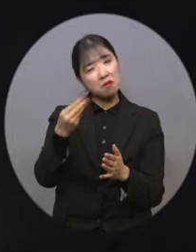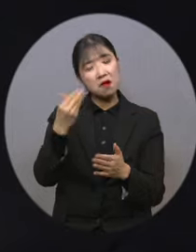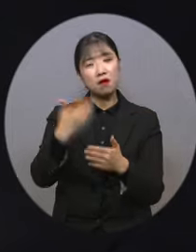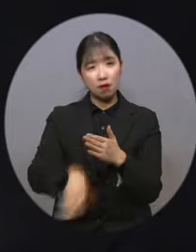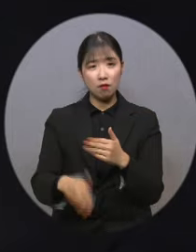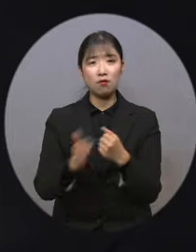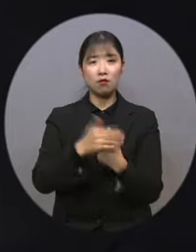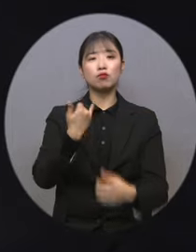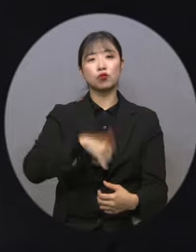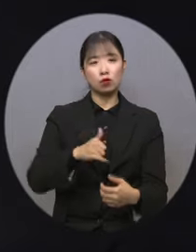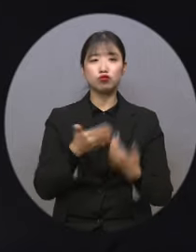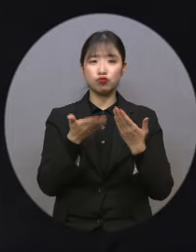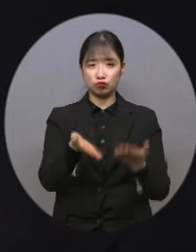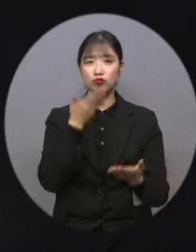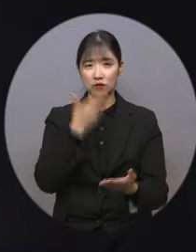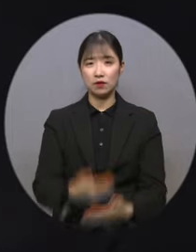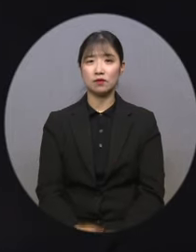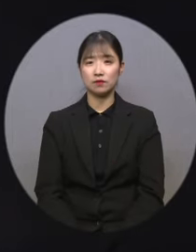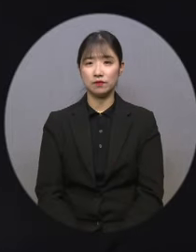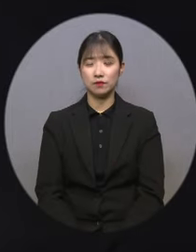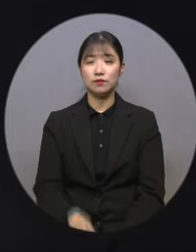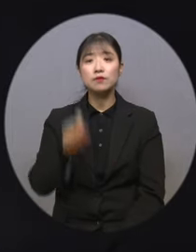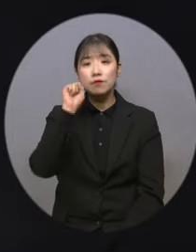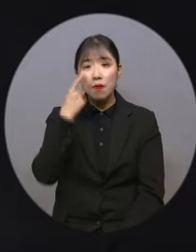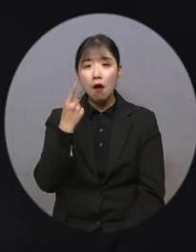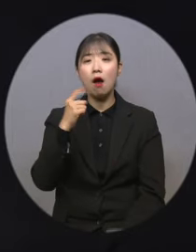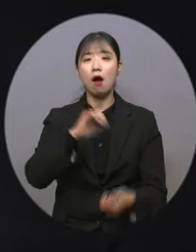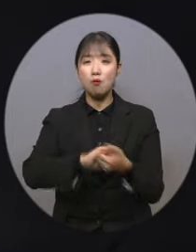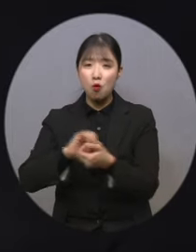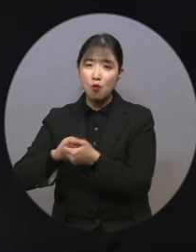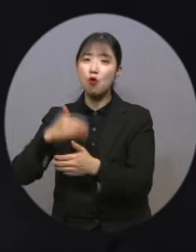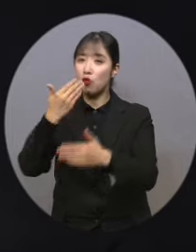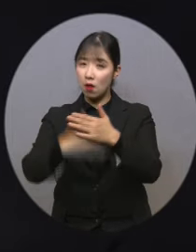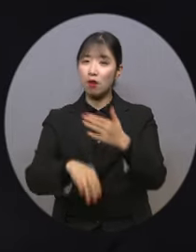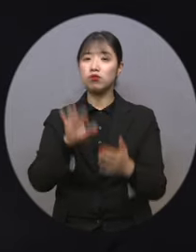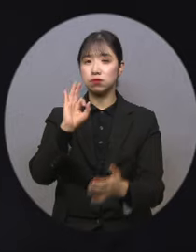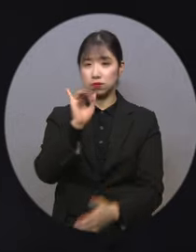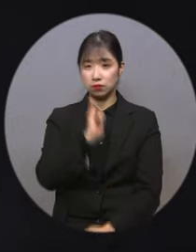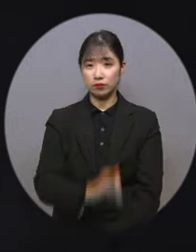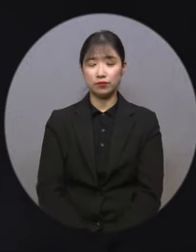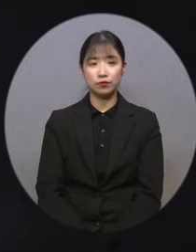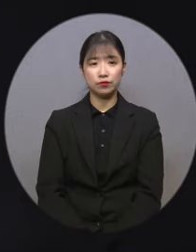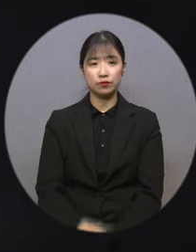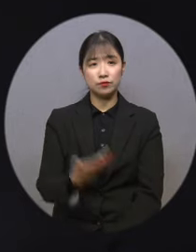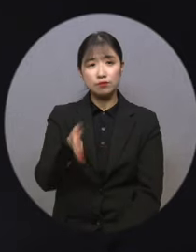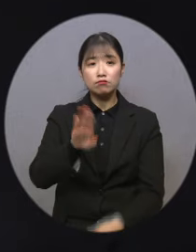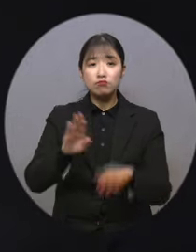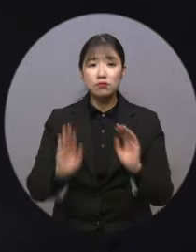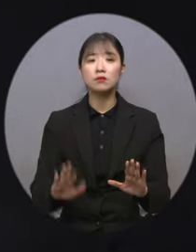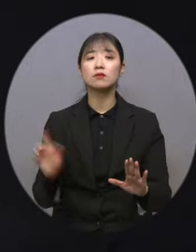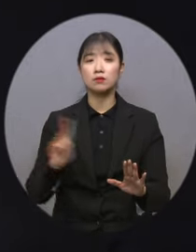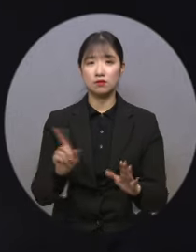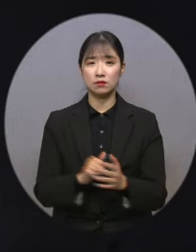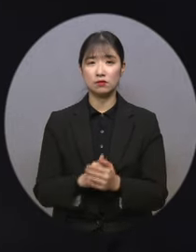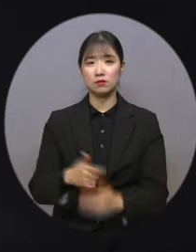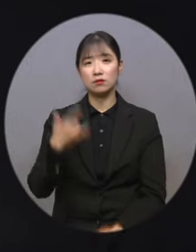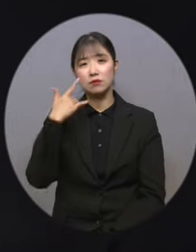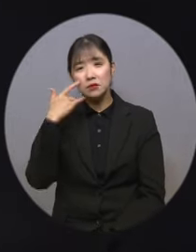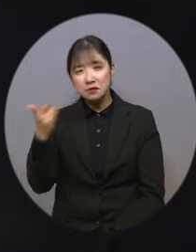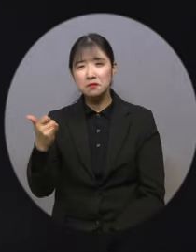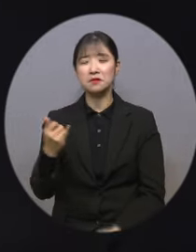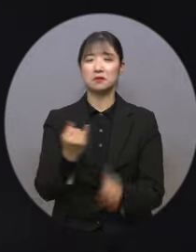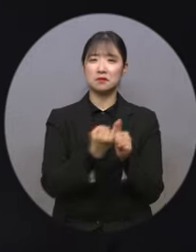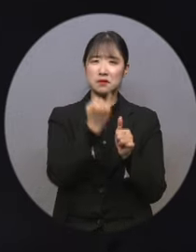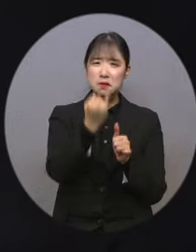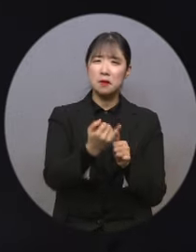자식한테 줄수가 매월 남는 다이 거에요 근데 지금은 뭡니까 어머니 아버지